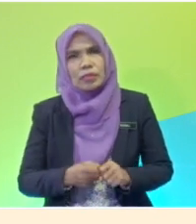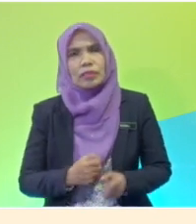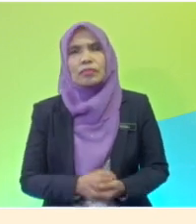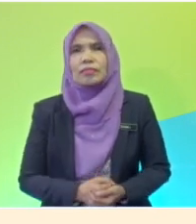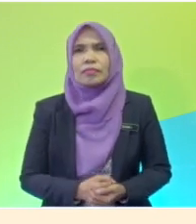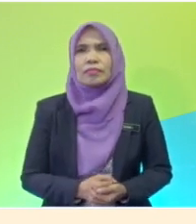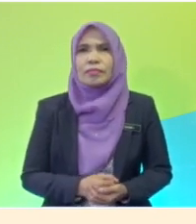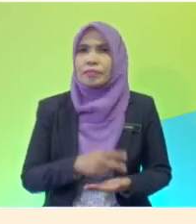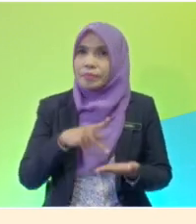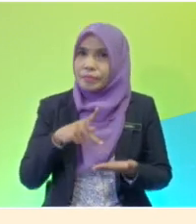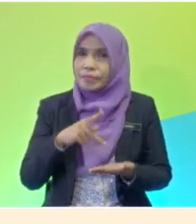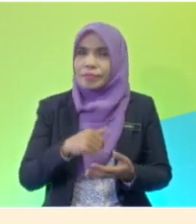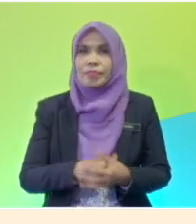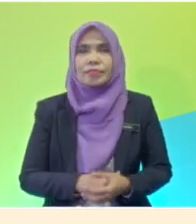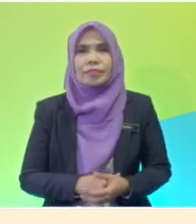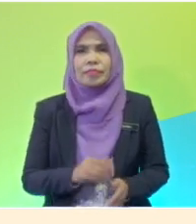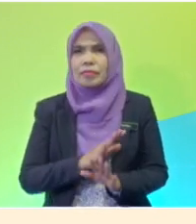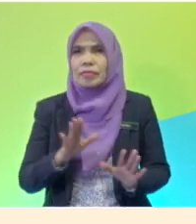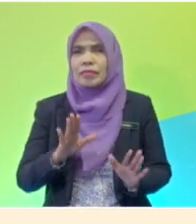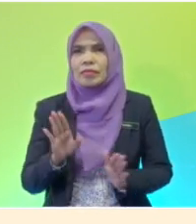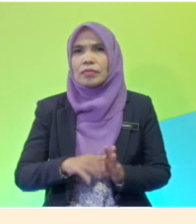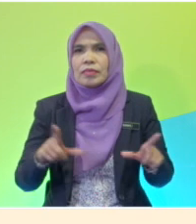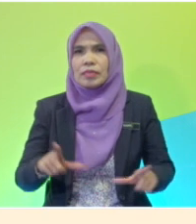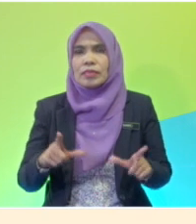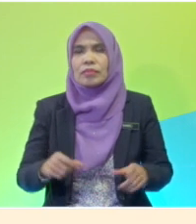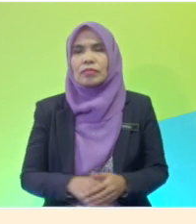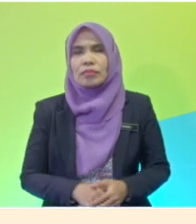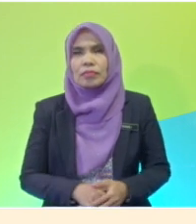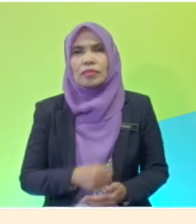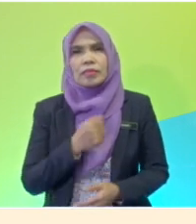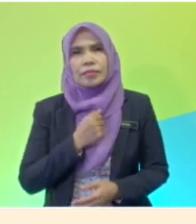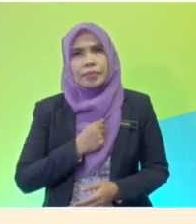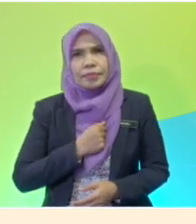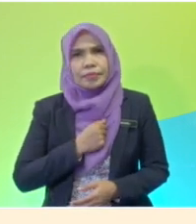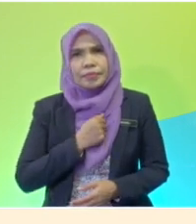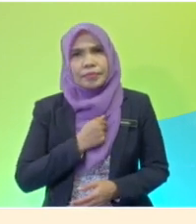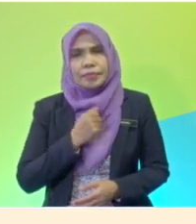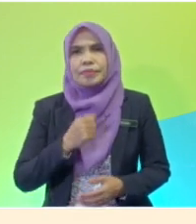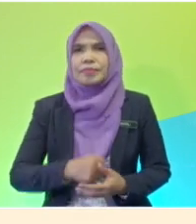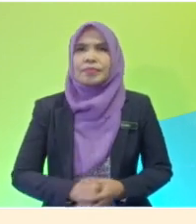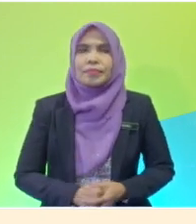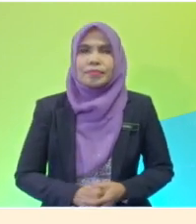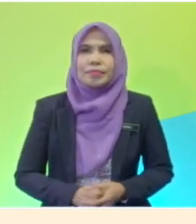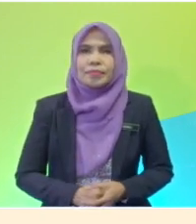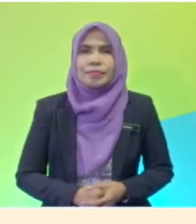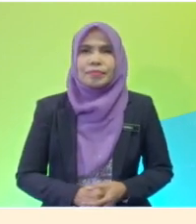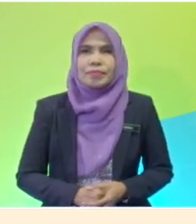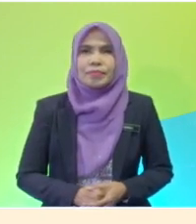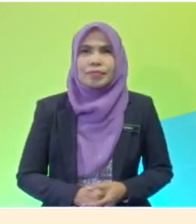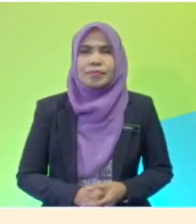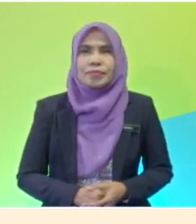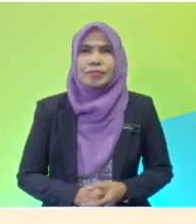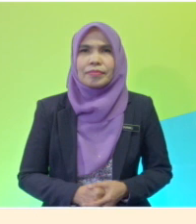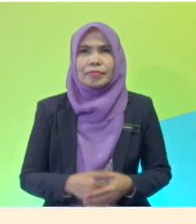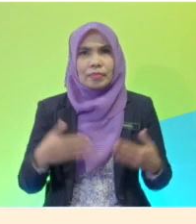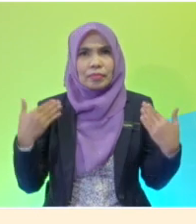berlaku dengan diri sendiri buat lagi contohnya juga saya buat seterusnya berada dalam kelompok